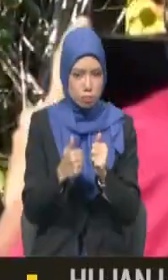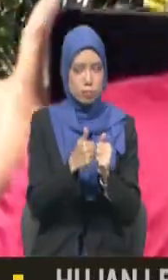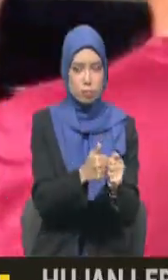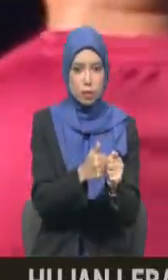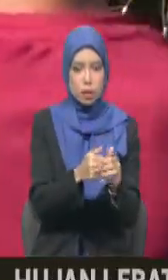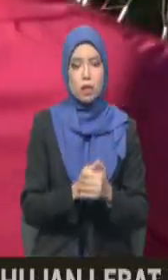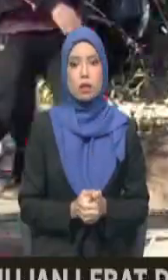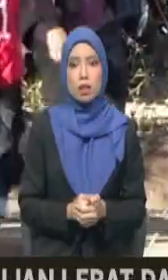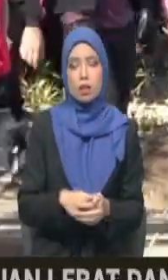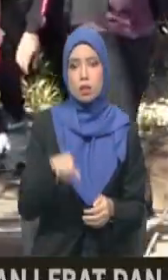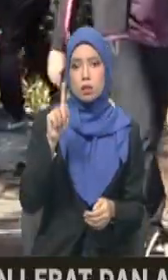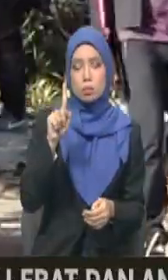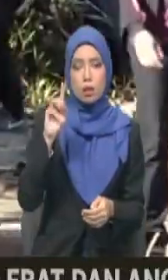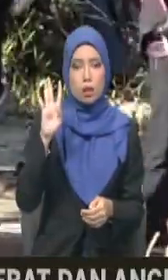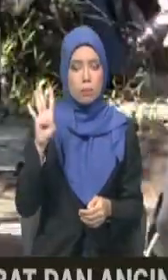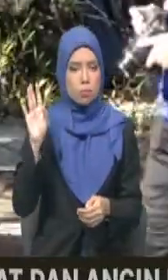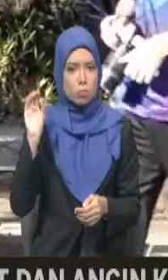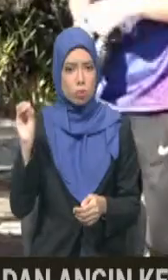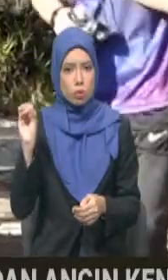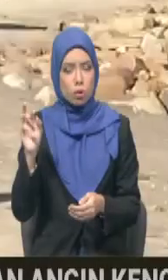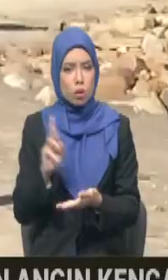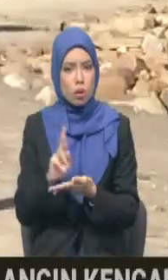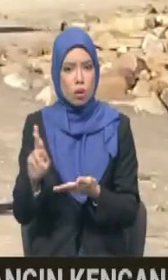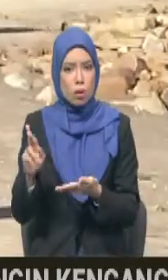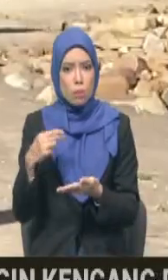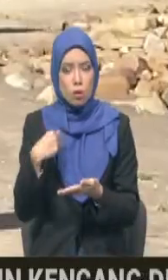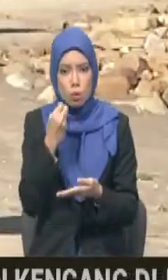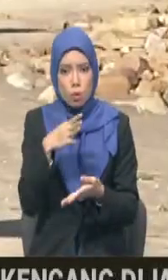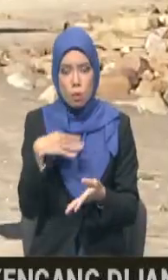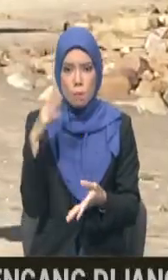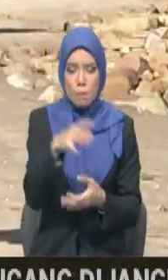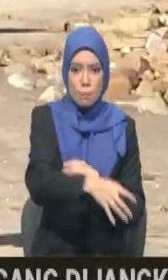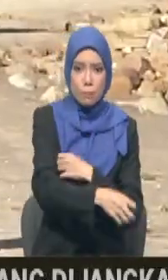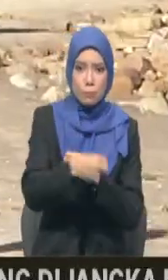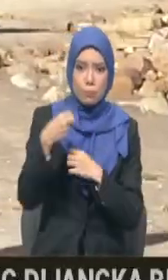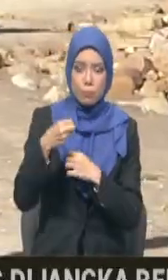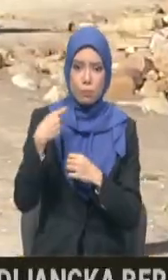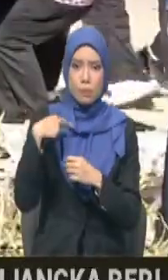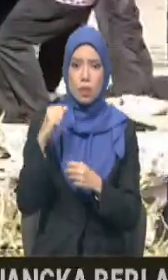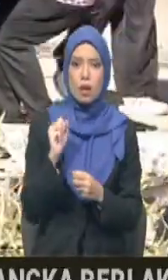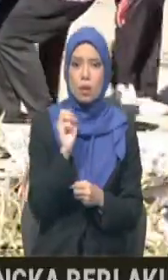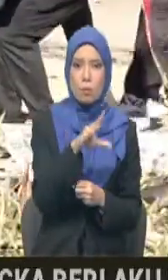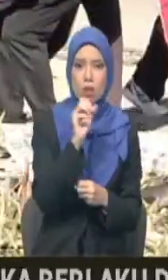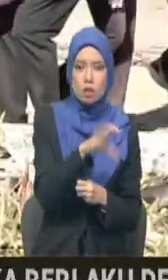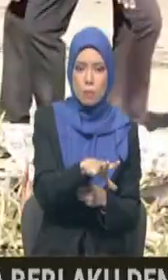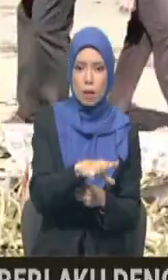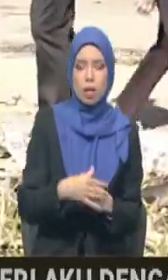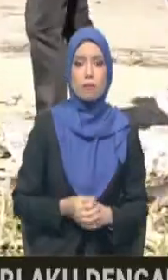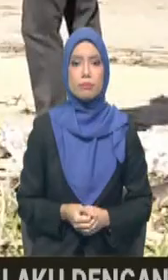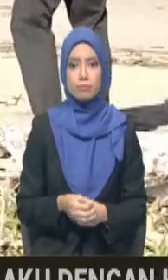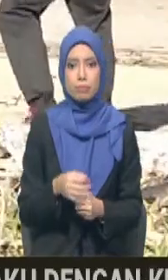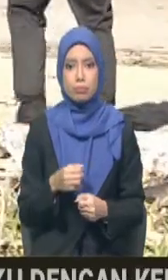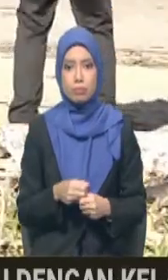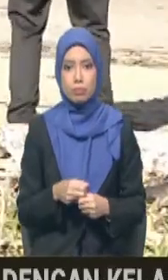1400 kg sampah berjaya dikumpulkan program antara lain bertujuan meningkatkan perpaduan